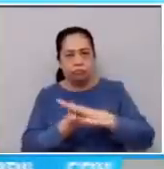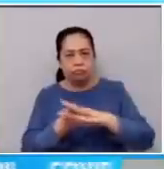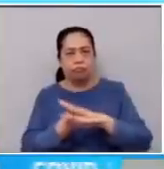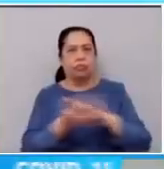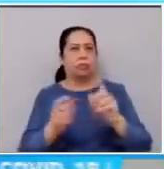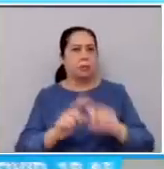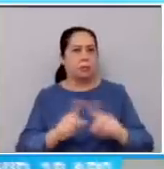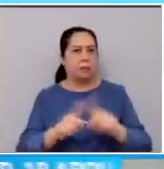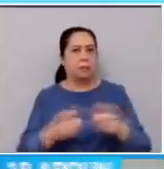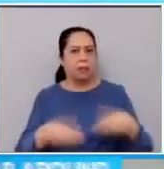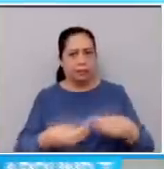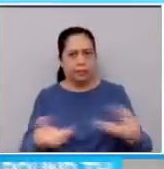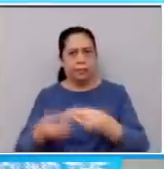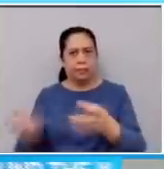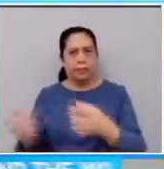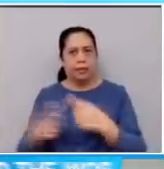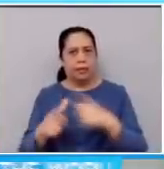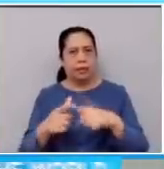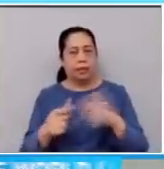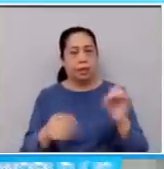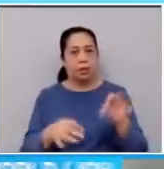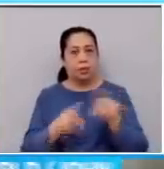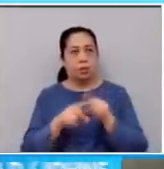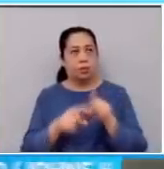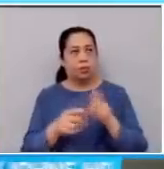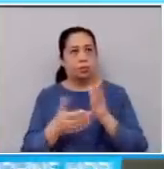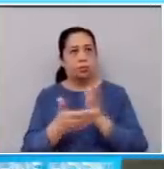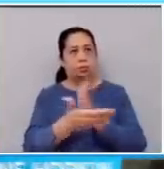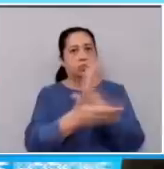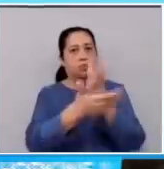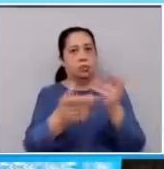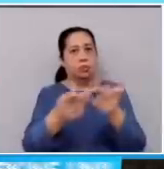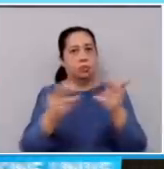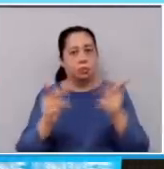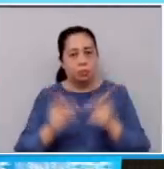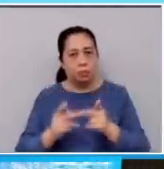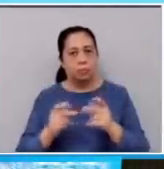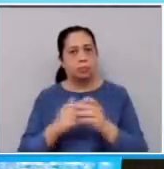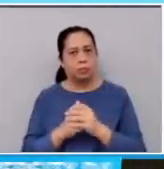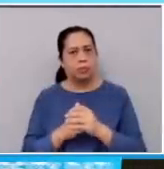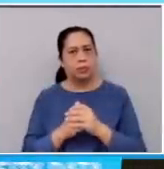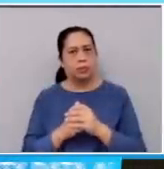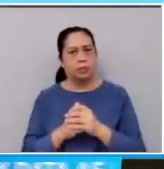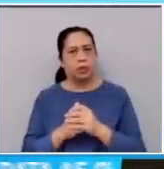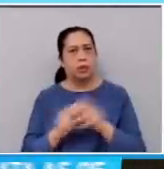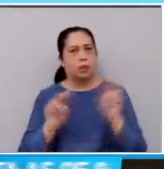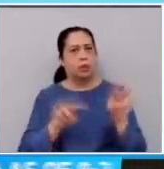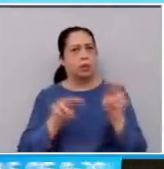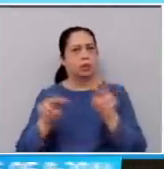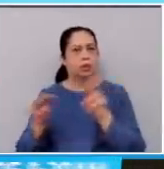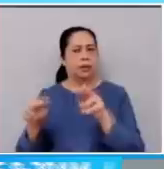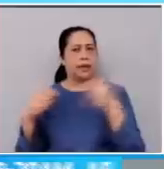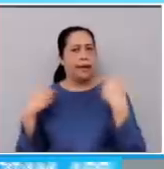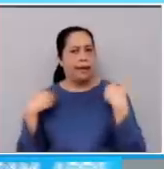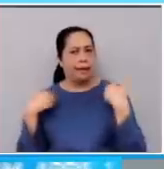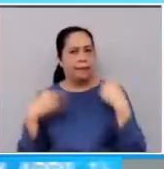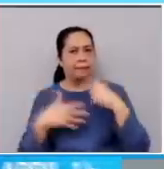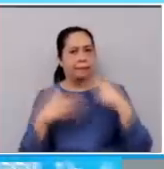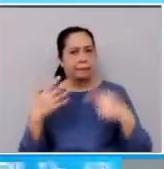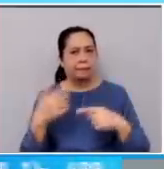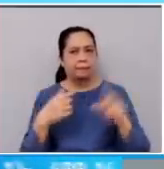at pag pumunta din sila sa mga lugar na pupuntahan nila, nakikita natin nandyan lahat ng mga kailangan